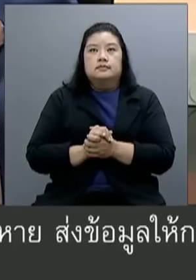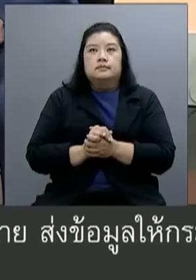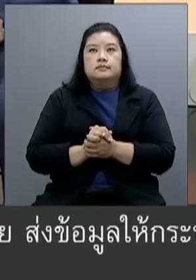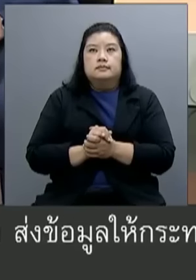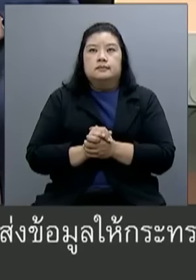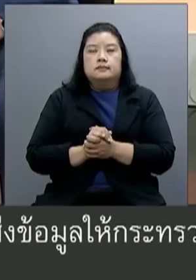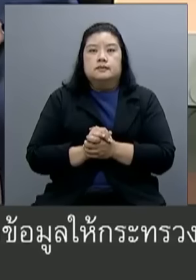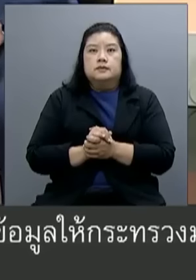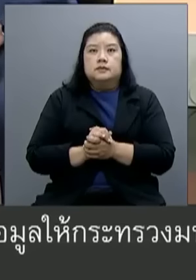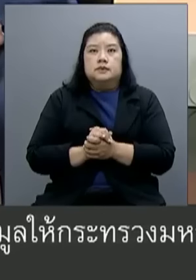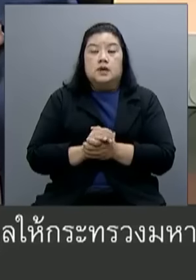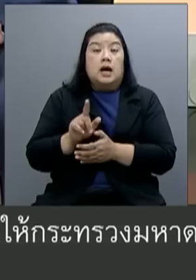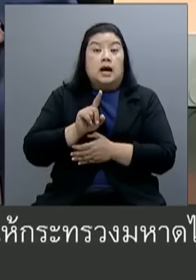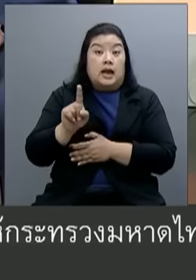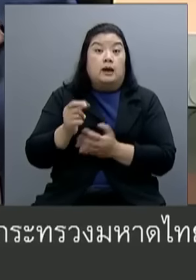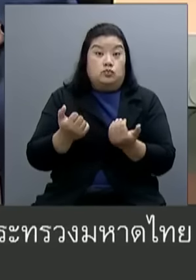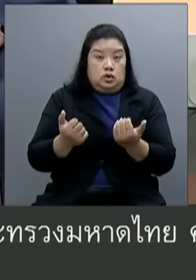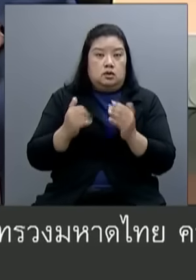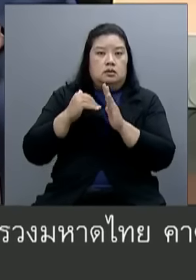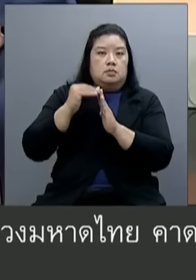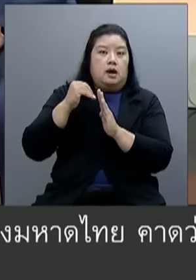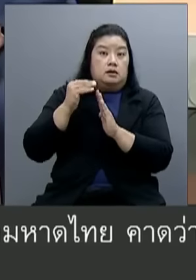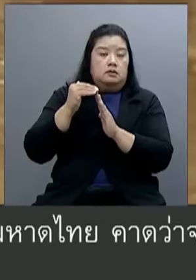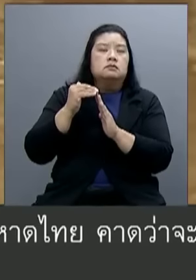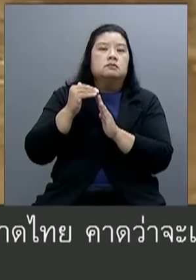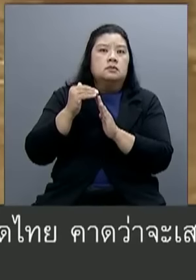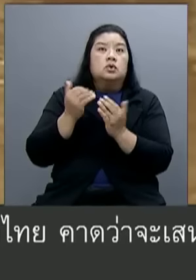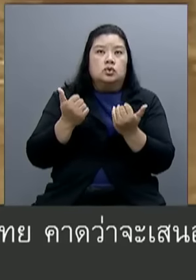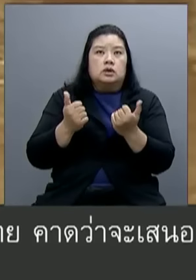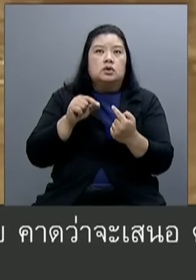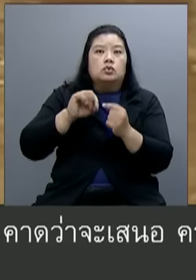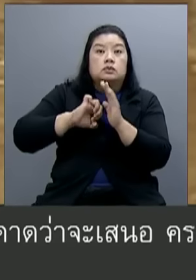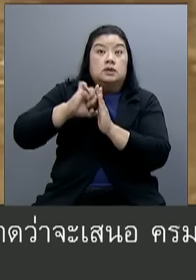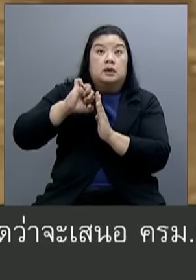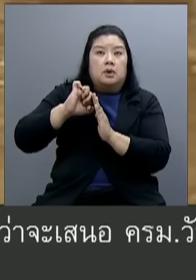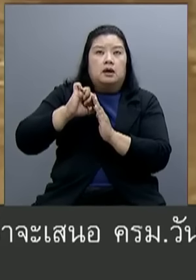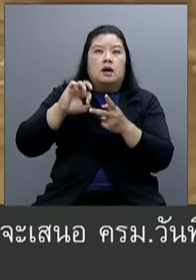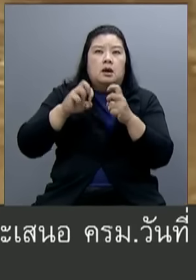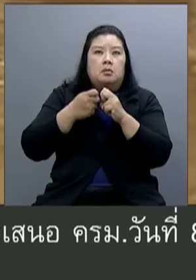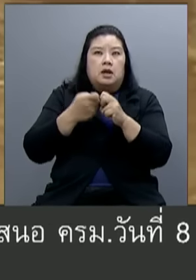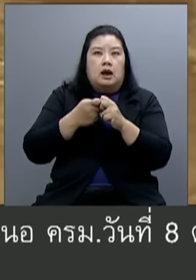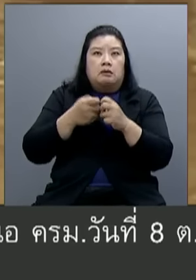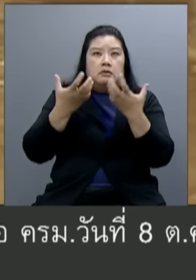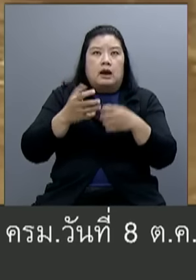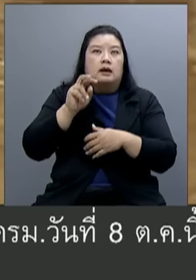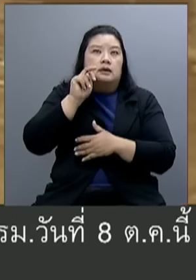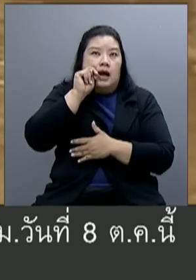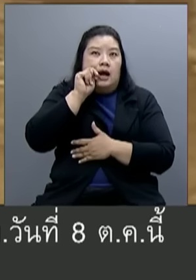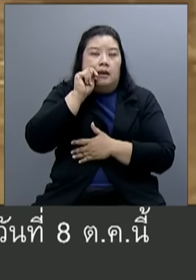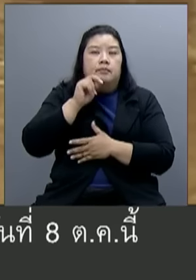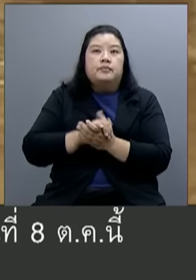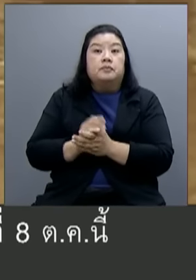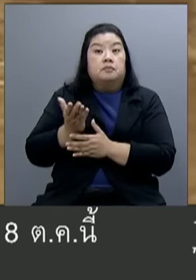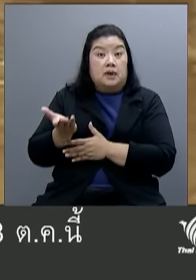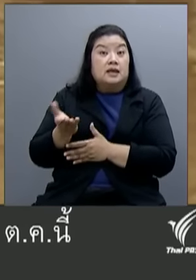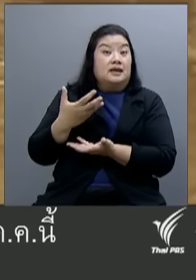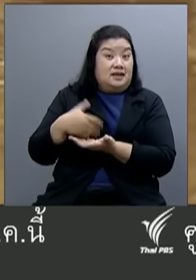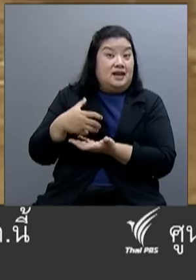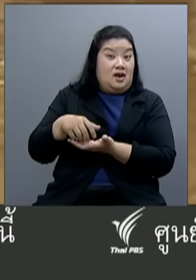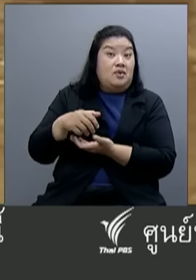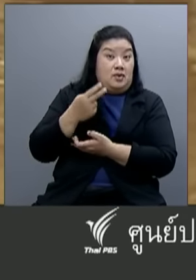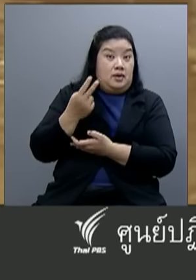ค่ะตอนนี้เริ่มจากสถานการณ์ทางภาคเหนือก่อนและการที่ตอนนี้เนี่ยจังหวัดเชียงใหม่นี่ก็ได้รับผลกระทบอย่างหนักดูแล้วอย่างเมื่อสักครู่ที่ผู้สื่อข่าวเรารายงานเข้าม